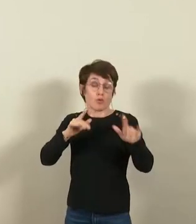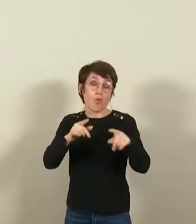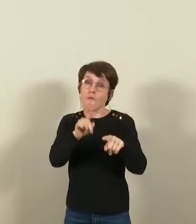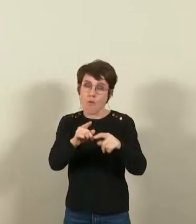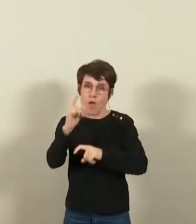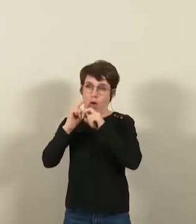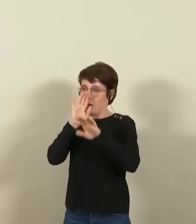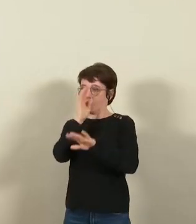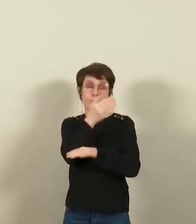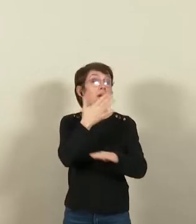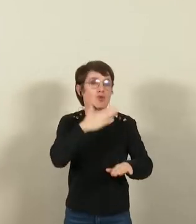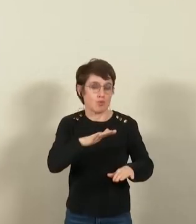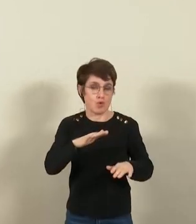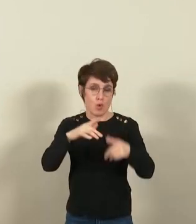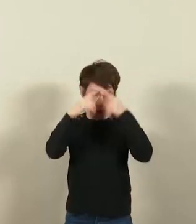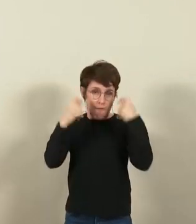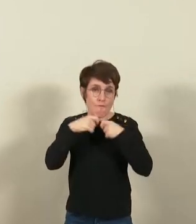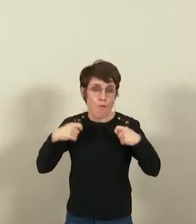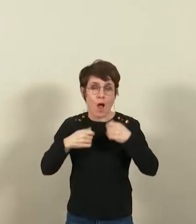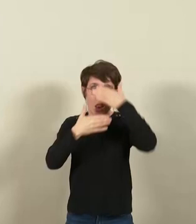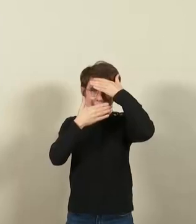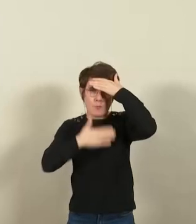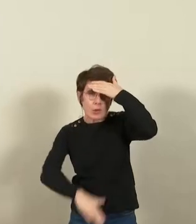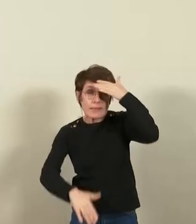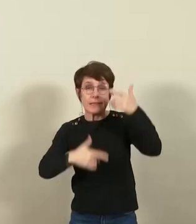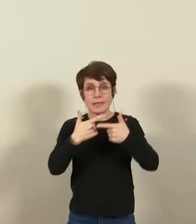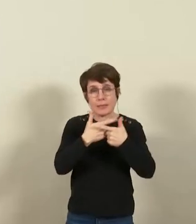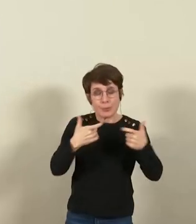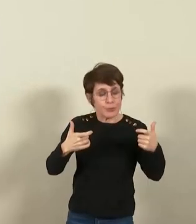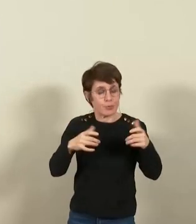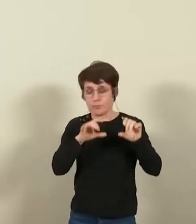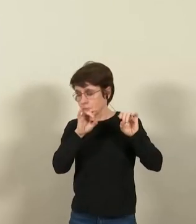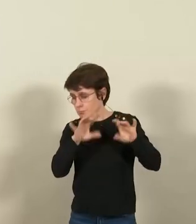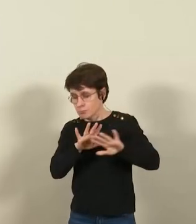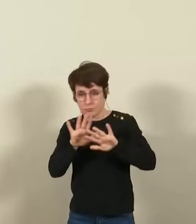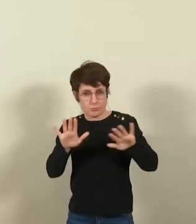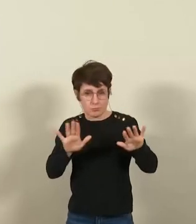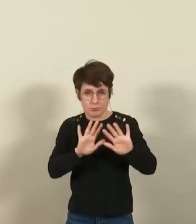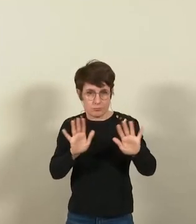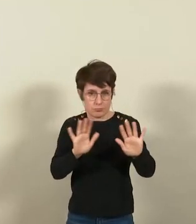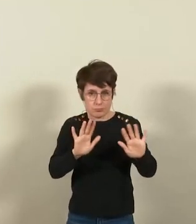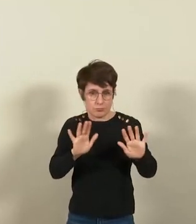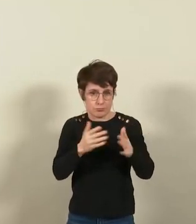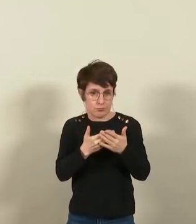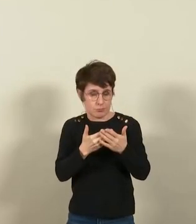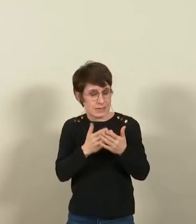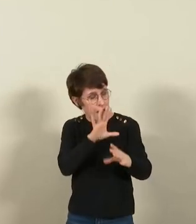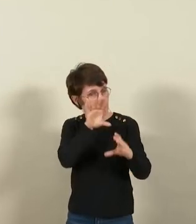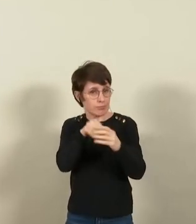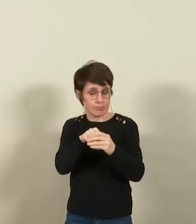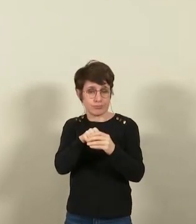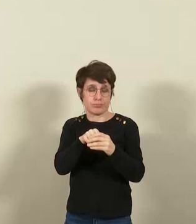là-dessus donc le voile le hijab le burkini on est d'accord que c'est ça rentre dans le cadre d'une éducation